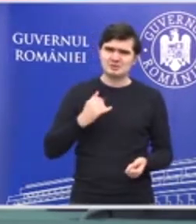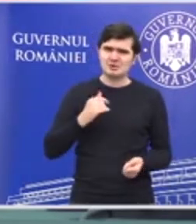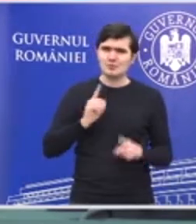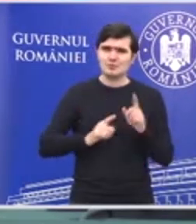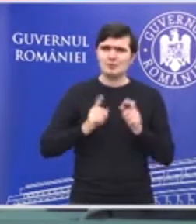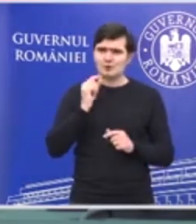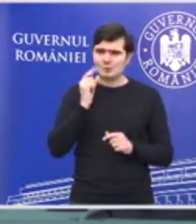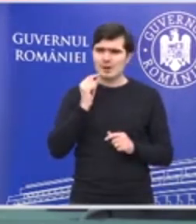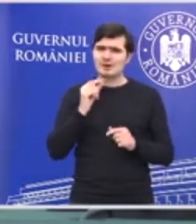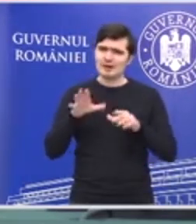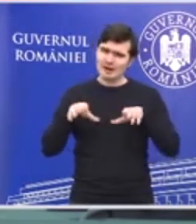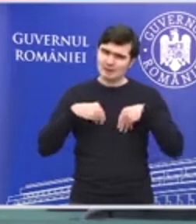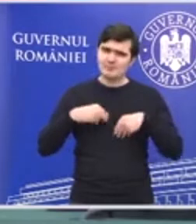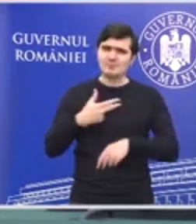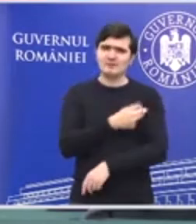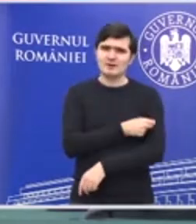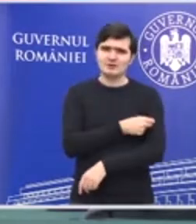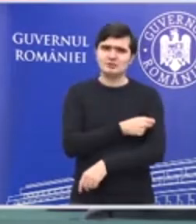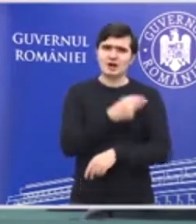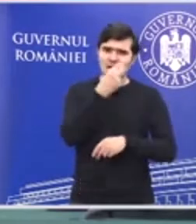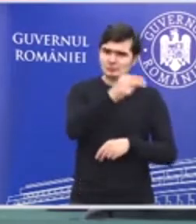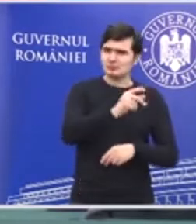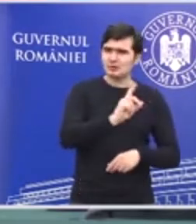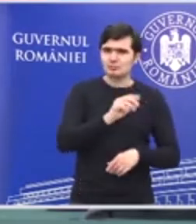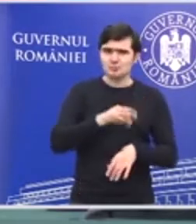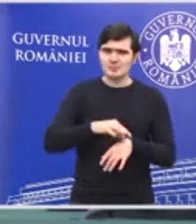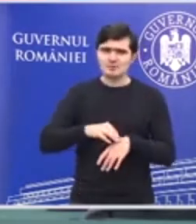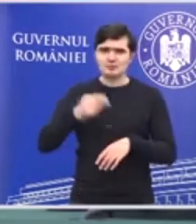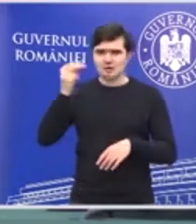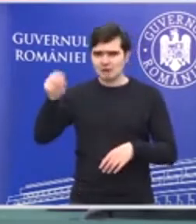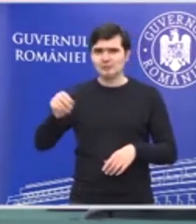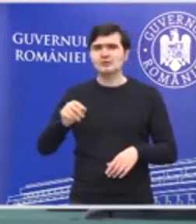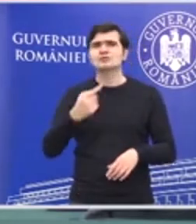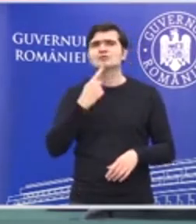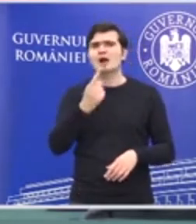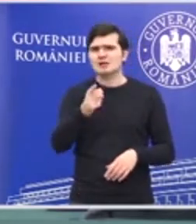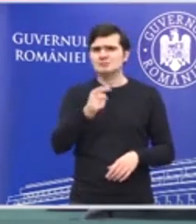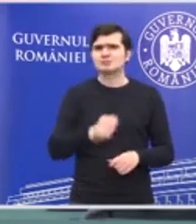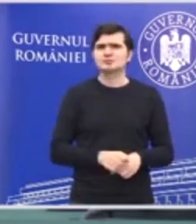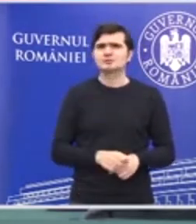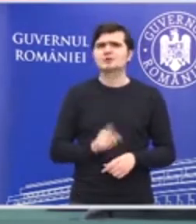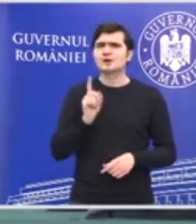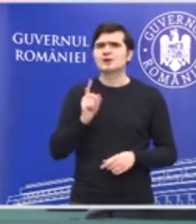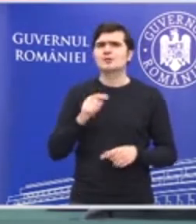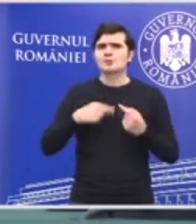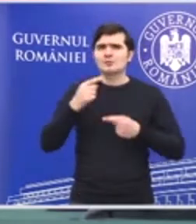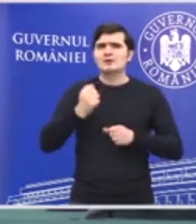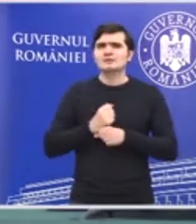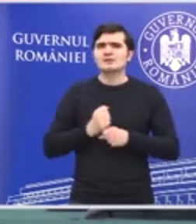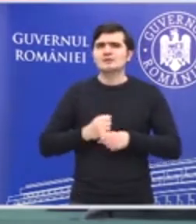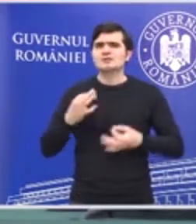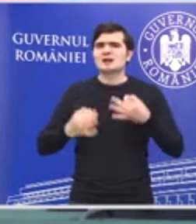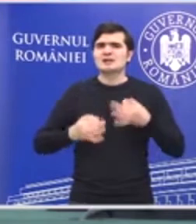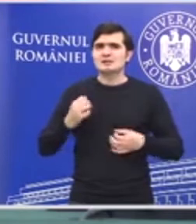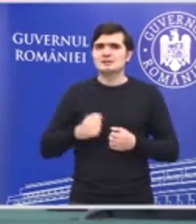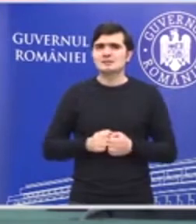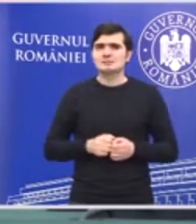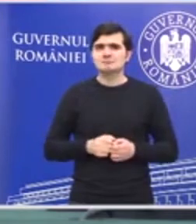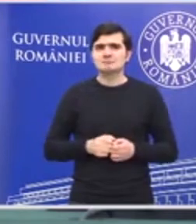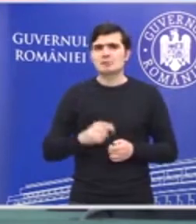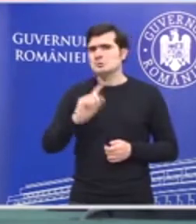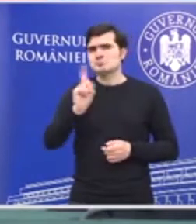oameni, de persoanele care au primit vaccinul, nu de cadre medicale. La vremea aceea spuneați că sunt în investigare. Au fost